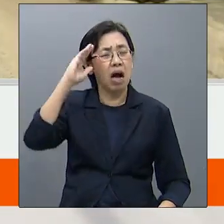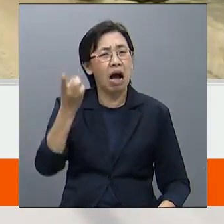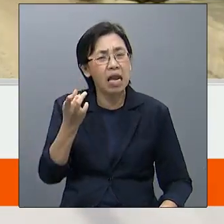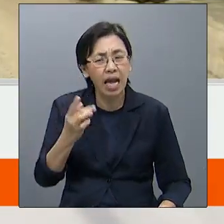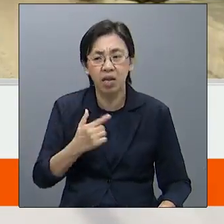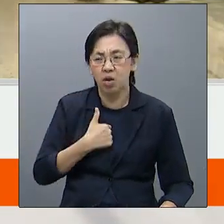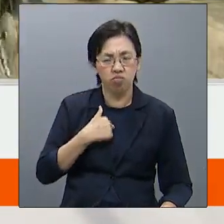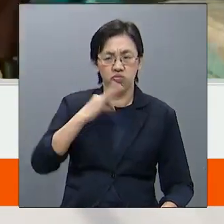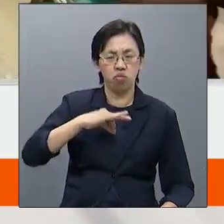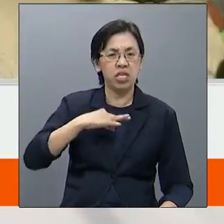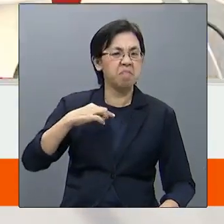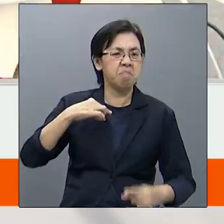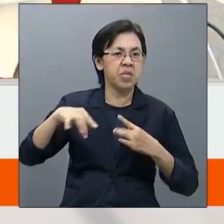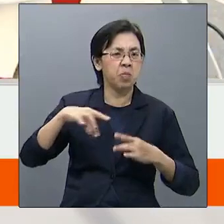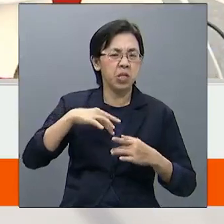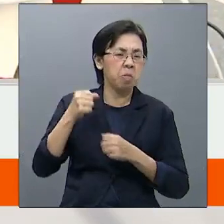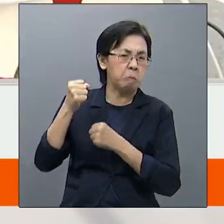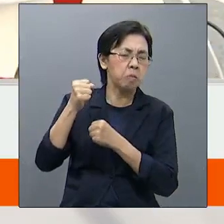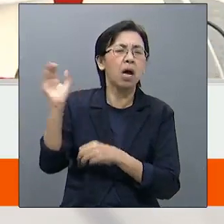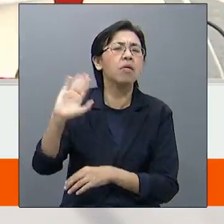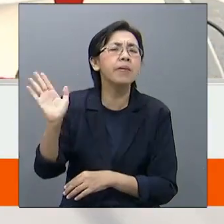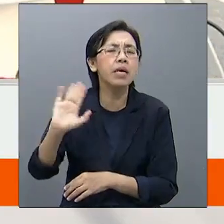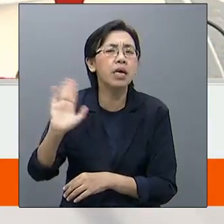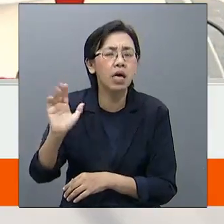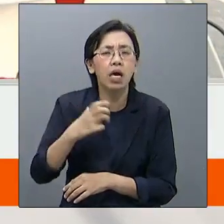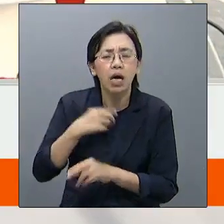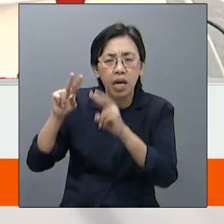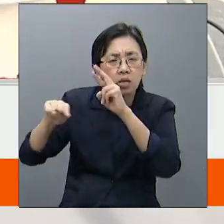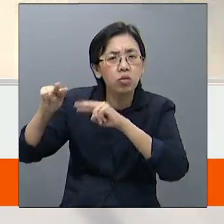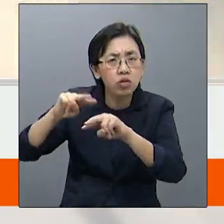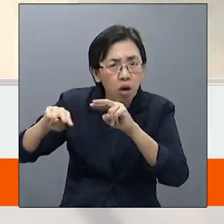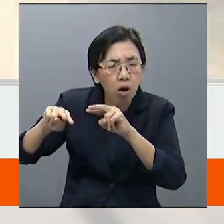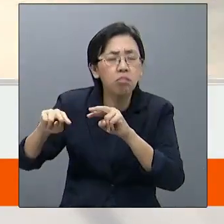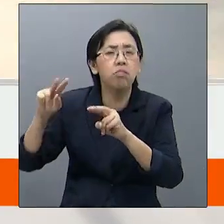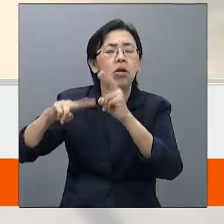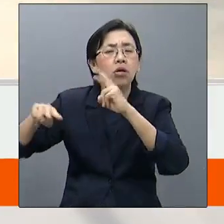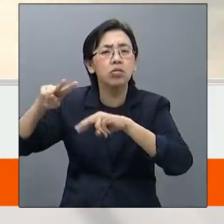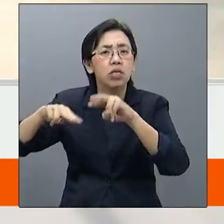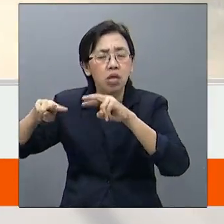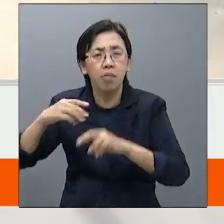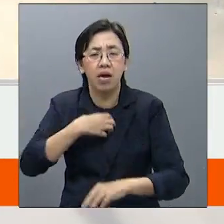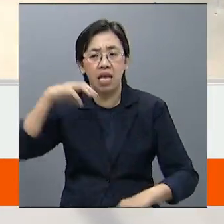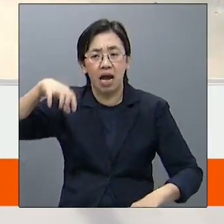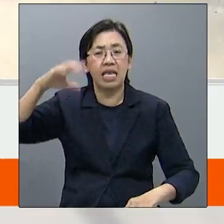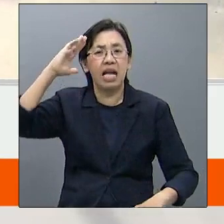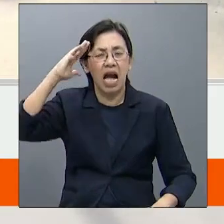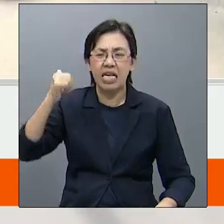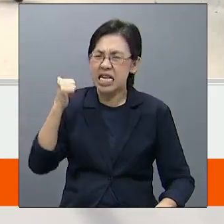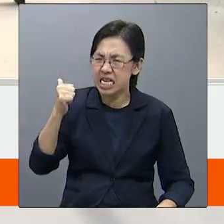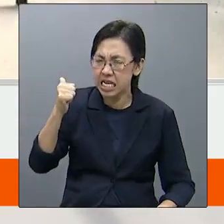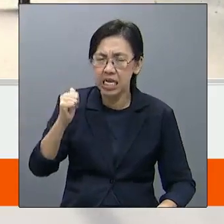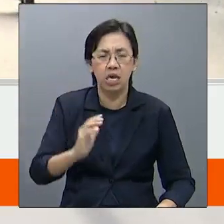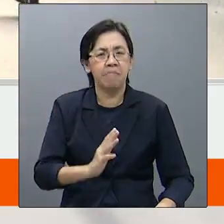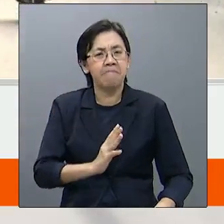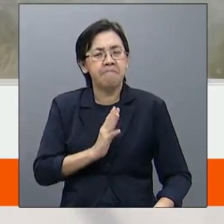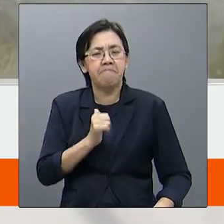ต้าน เราอยากให้กองทัมีคุณภาพ มความสง่างงาม